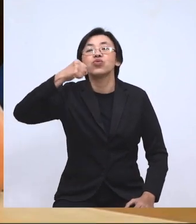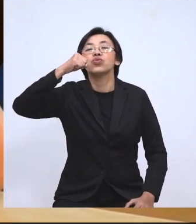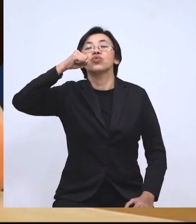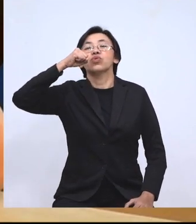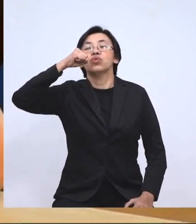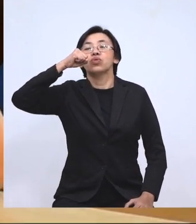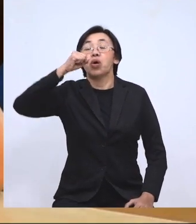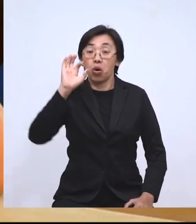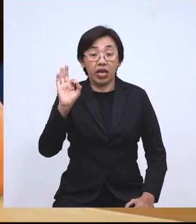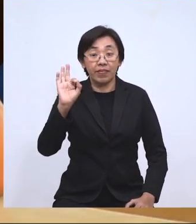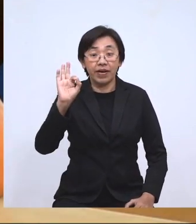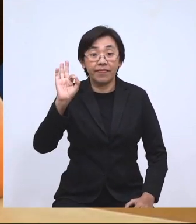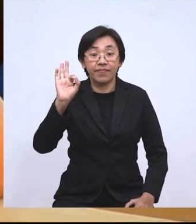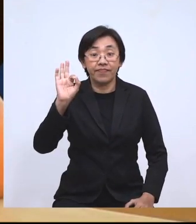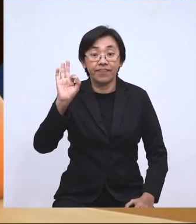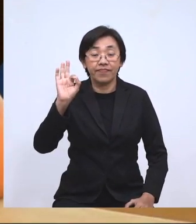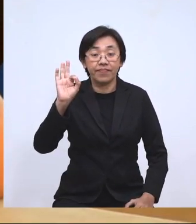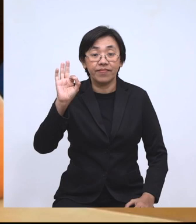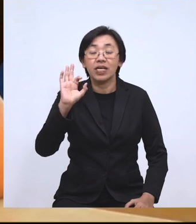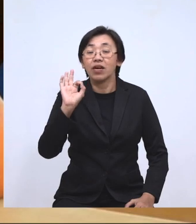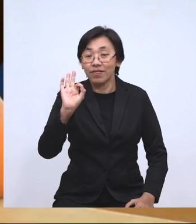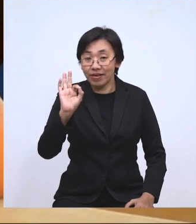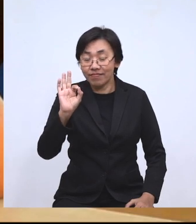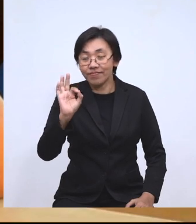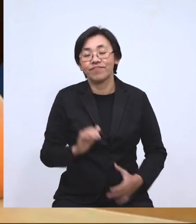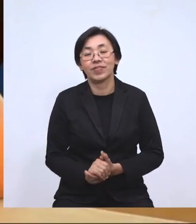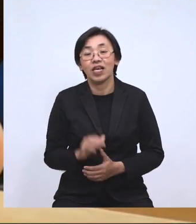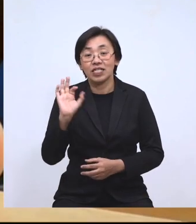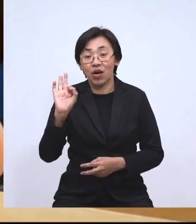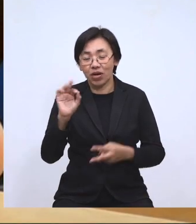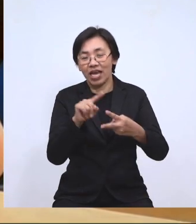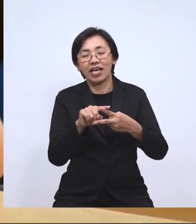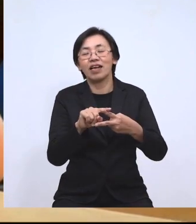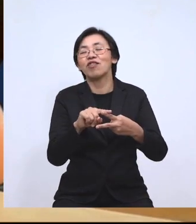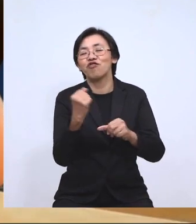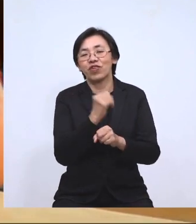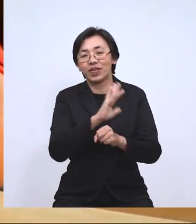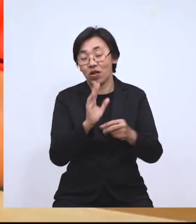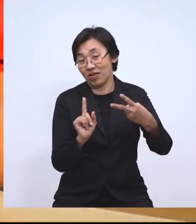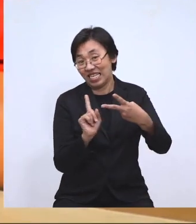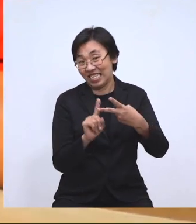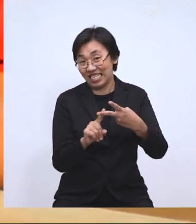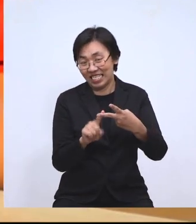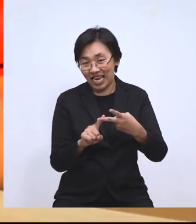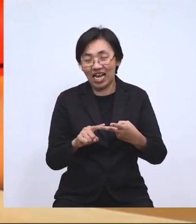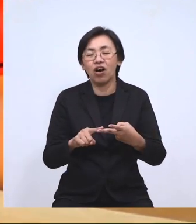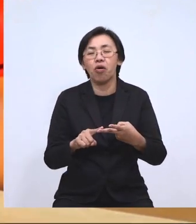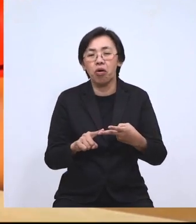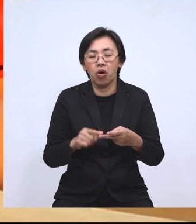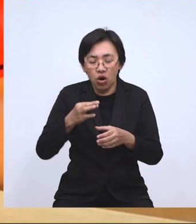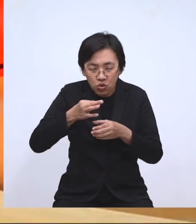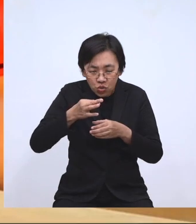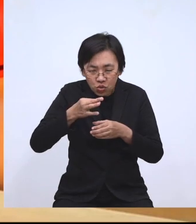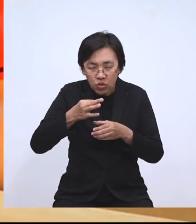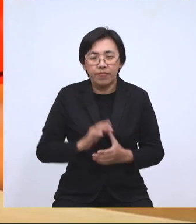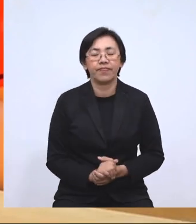กตัวขึ้นมาแม้ว่าโอเคไหมเราจะฝึกถ้าเราว่าเราโอเคเราก็จะเว้นทักษะนี้แล้วเราก็จะไปฝึกการดื่มน้ำ